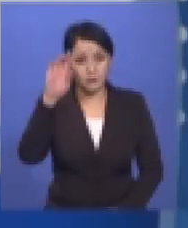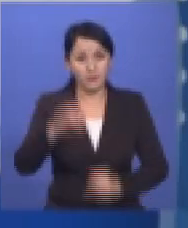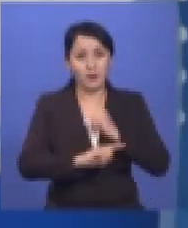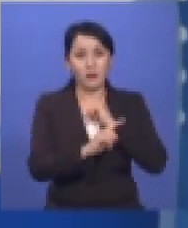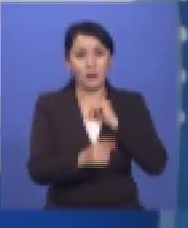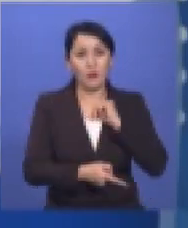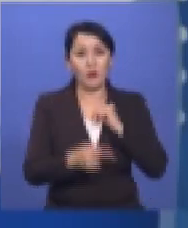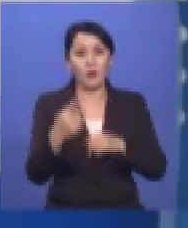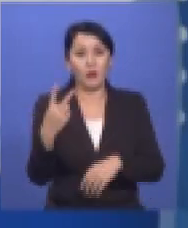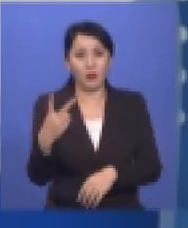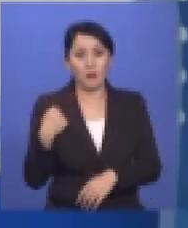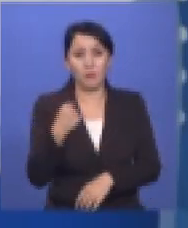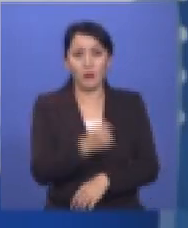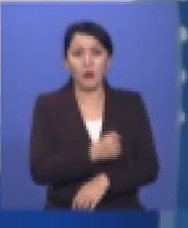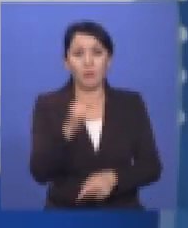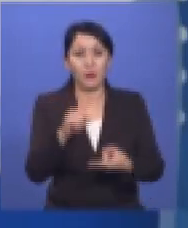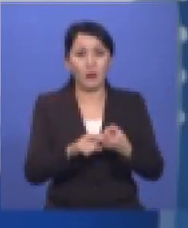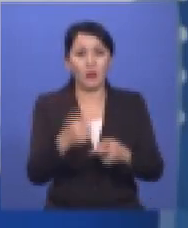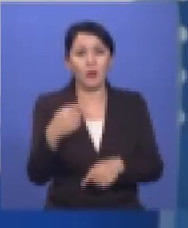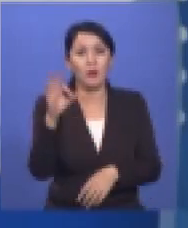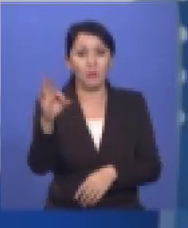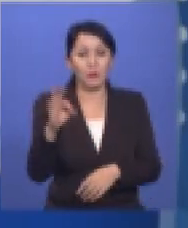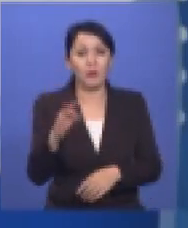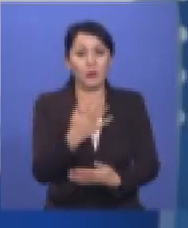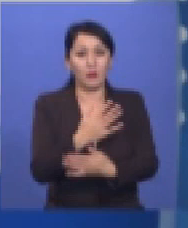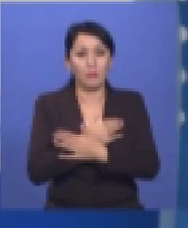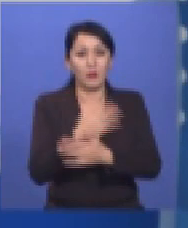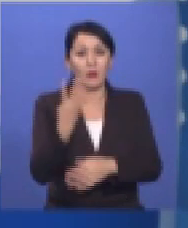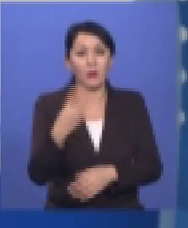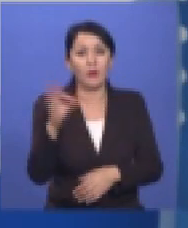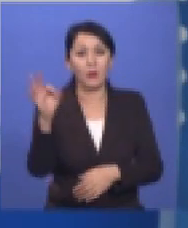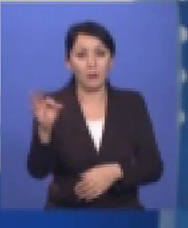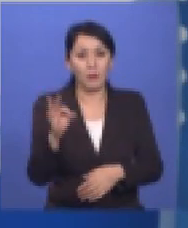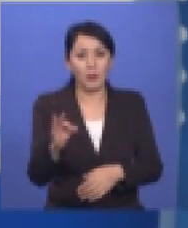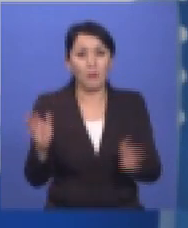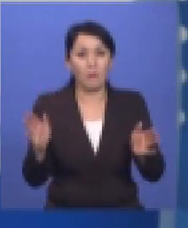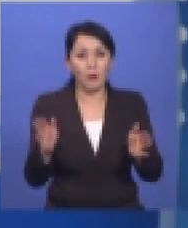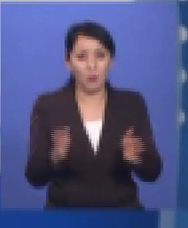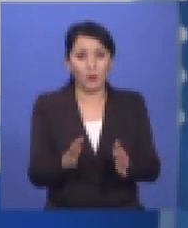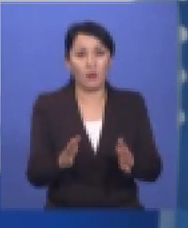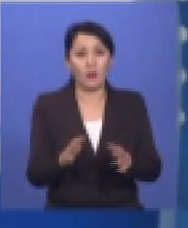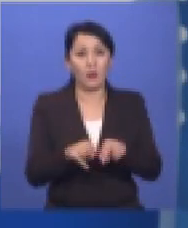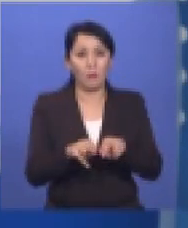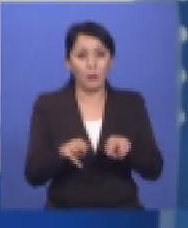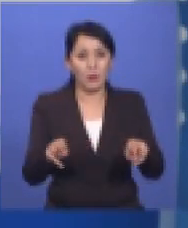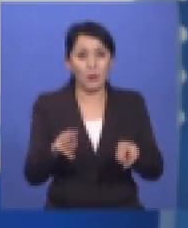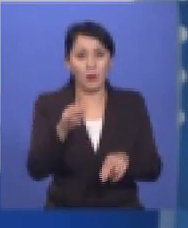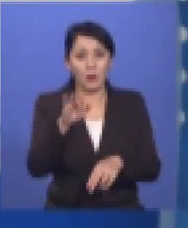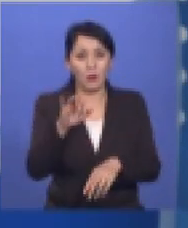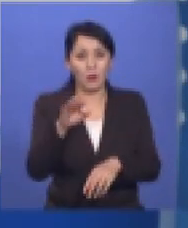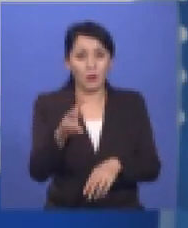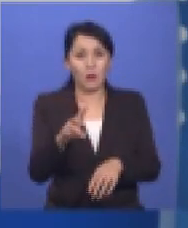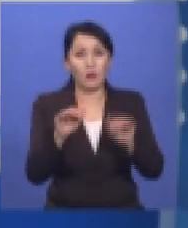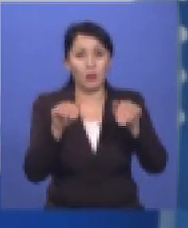Елімізде соңғы екі аптада коронавирус жұқтыру 30%-ға, өлім жетім деңгейі 40%-ға төмендеді. Бұл туралы үкімет басшысының орынбасары